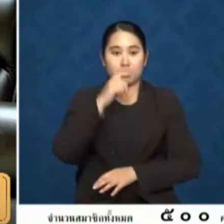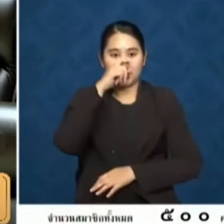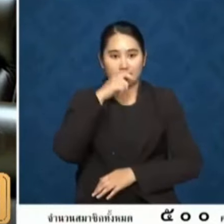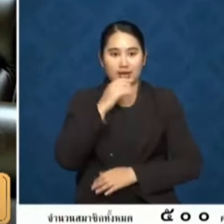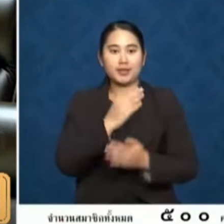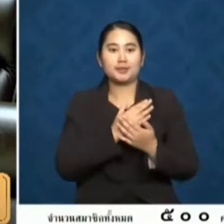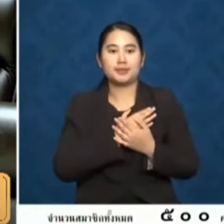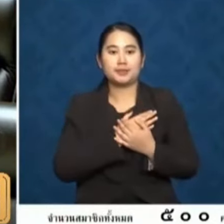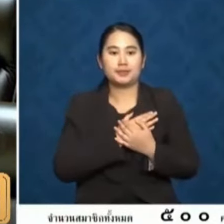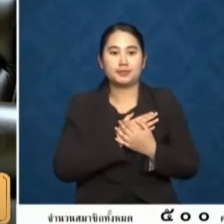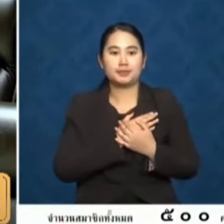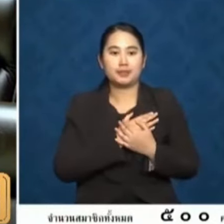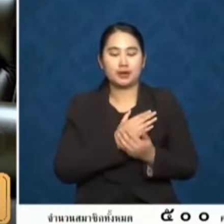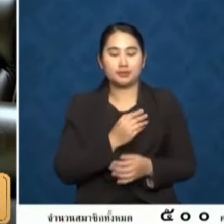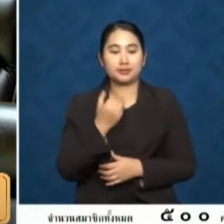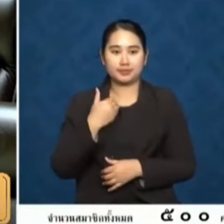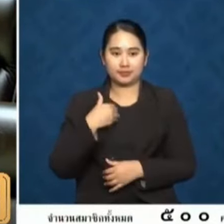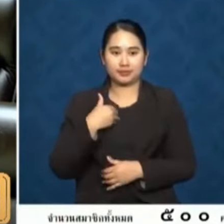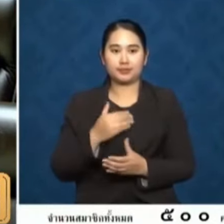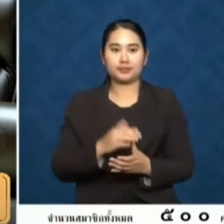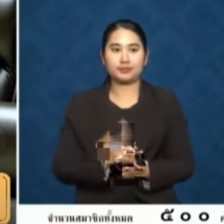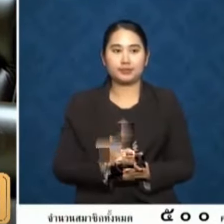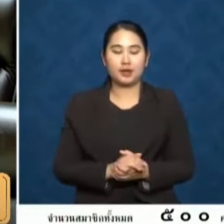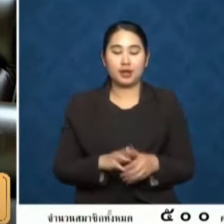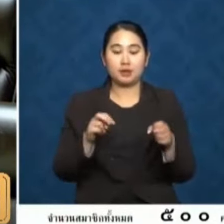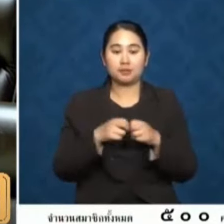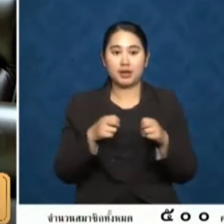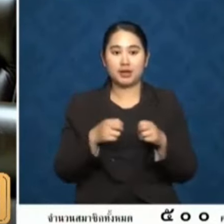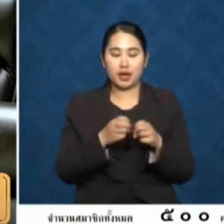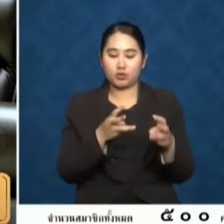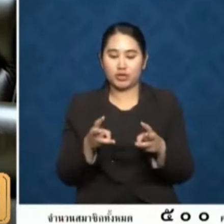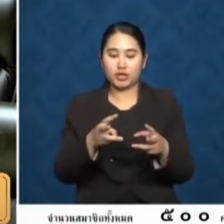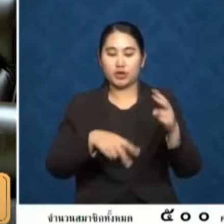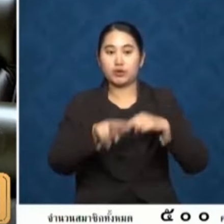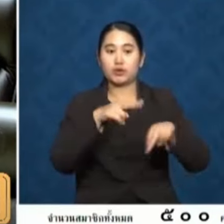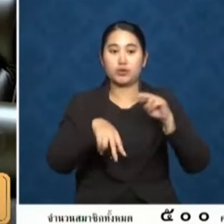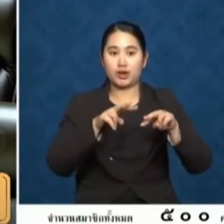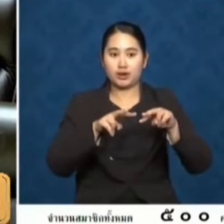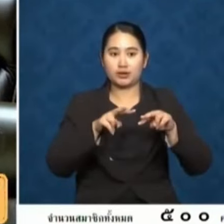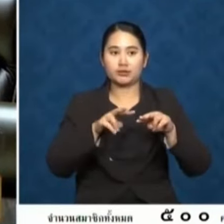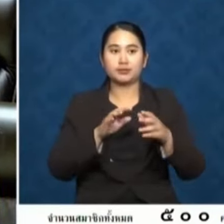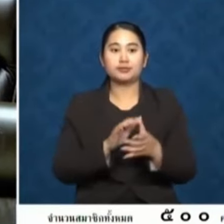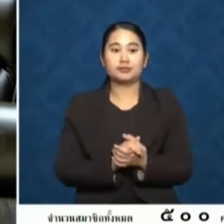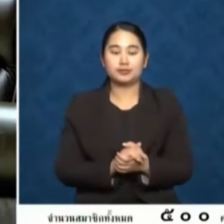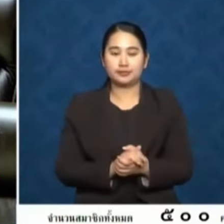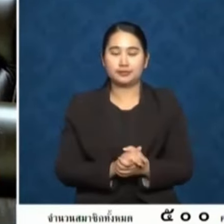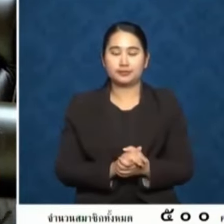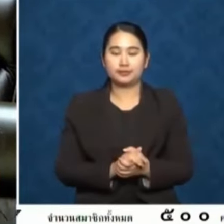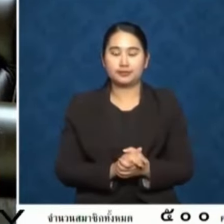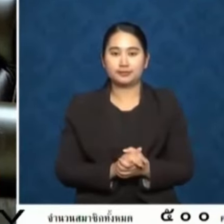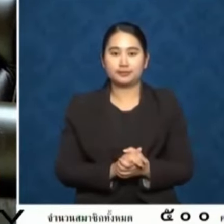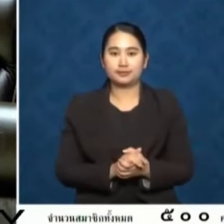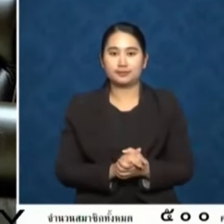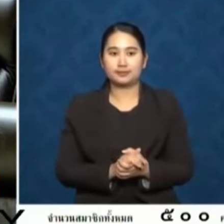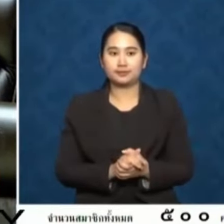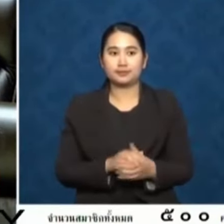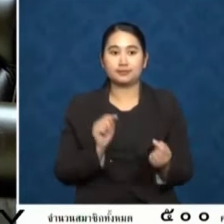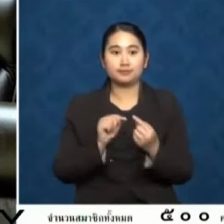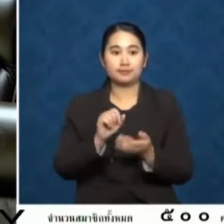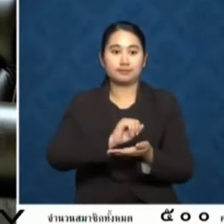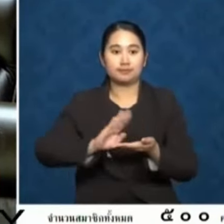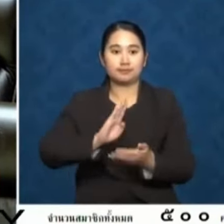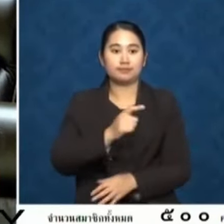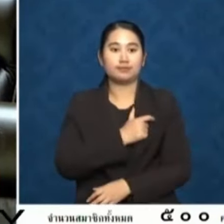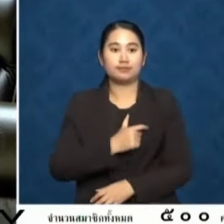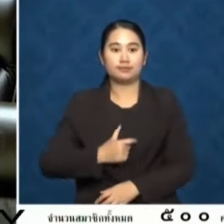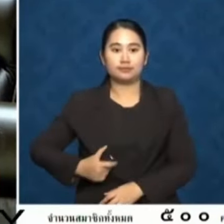ความจงรักภักดีปัญหาการอารักขาของบุคคลสำคัญโดยเฉพาะสถาบันพระมหาก